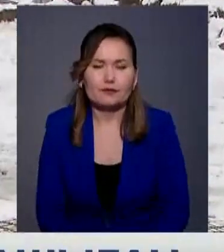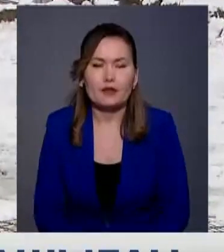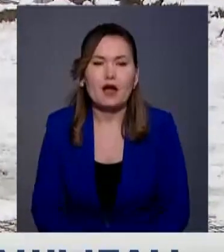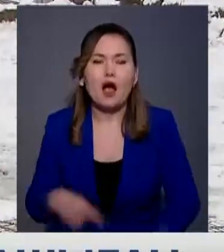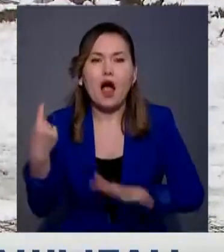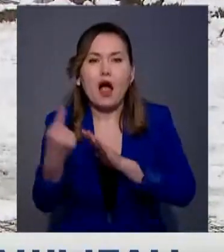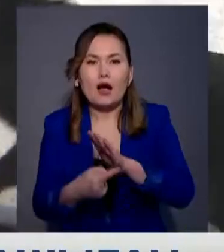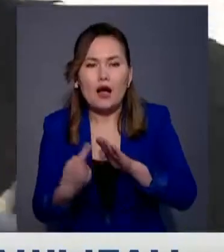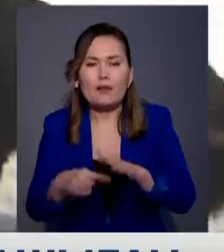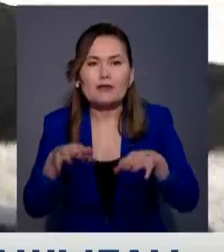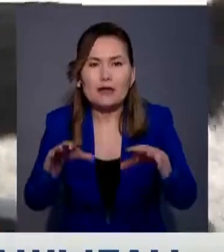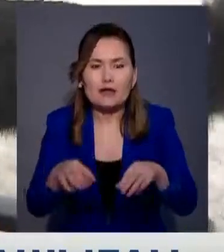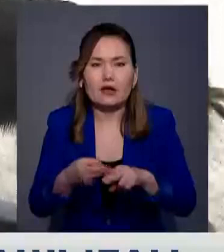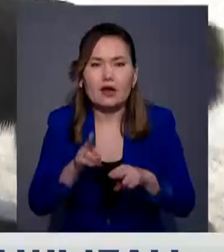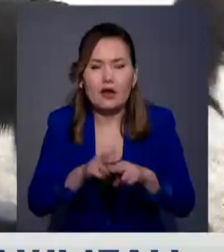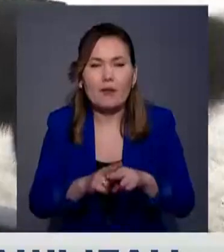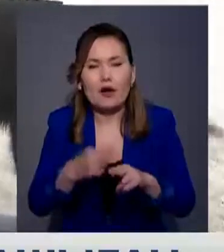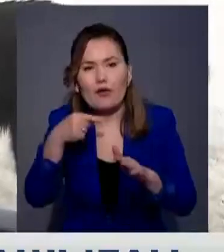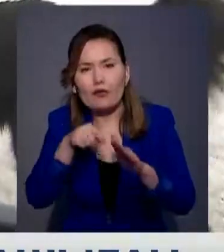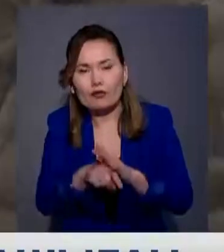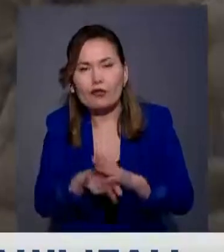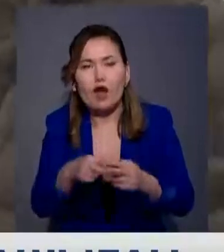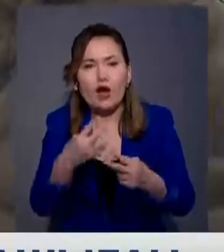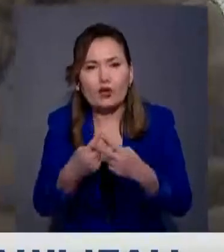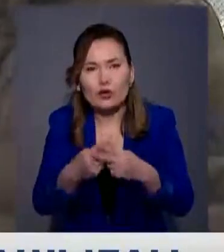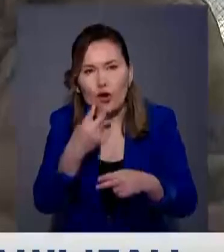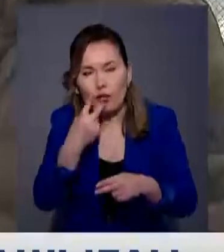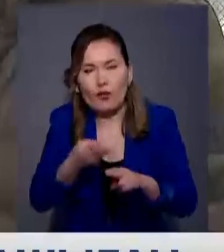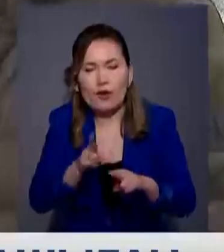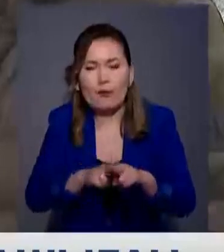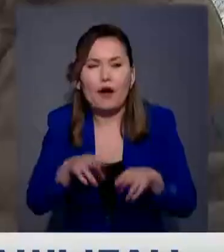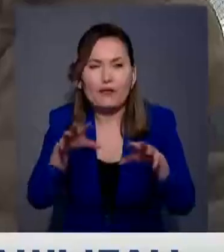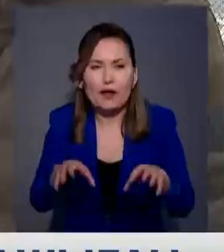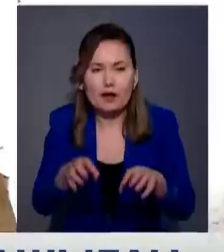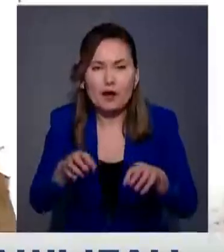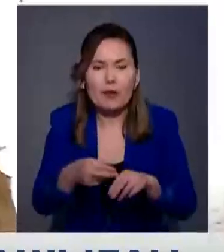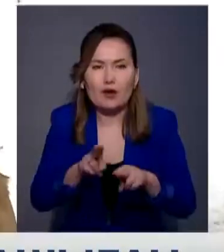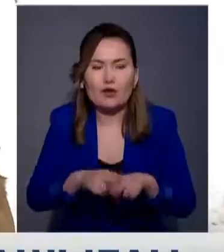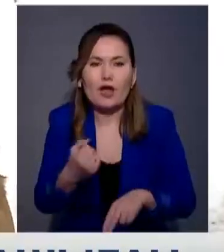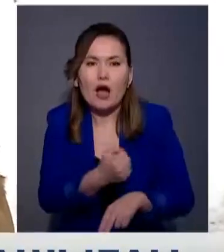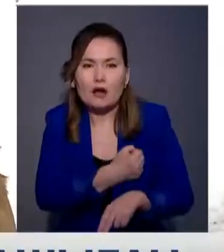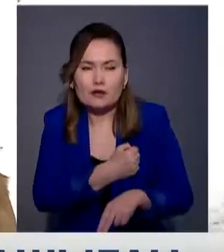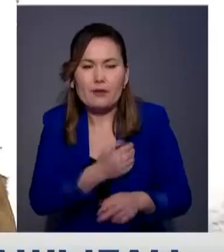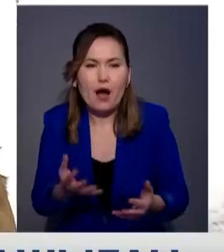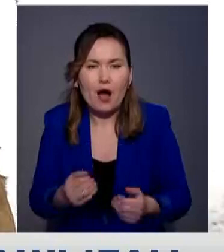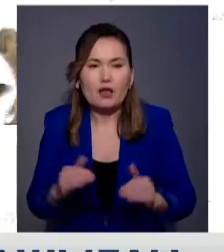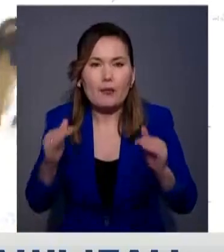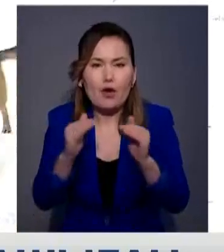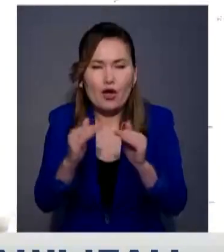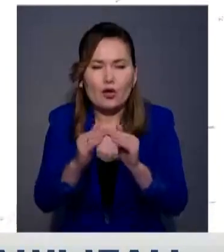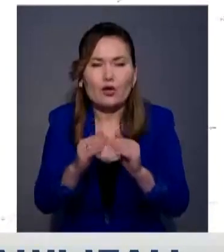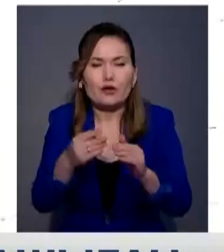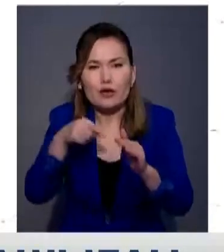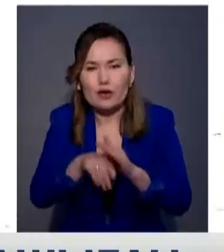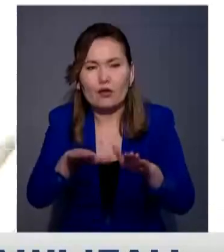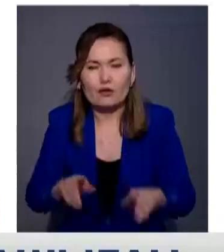Қаңғыбас иттерге арналған изоляторды көрген Сергей Снегирев адамның досы саналатын төрт аяқтылар үшін арнайы баспана жасауды қолға алыпты. Алайда барлық